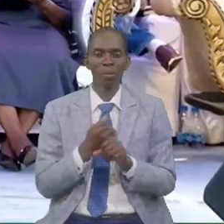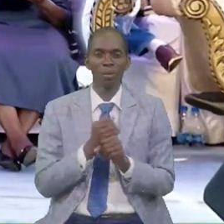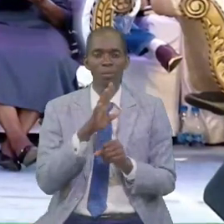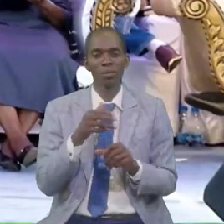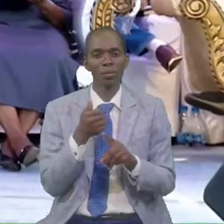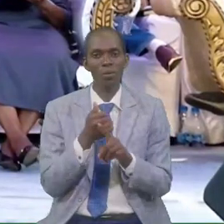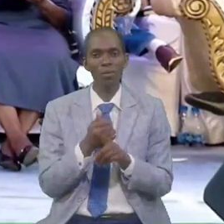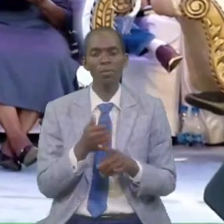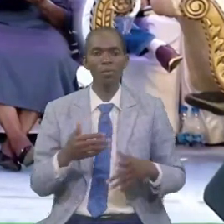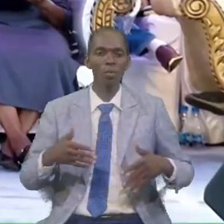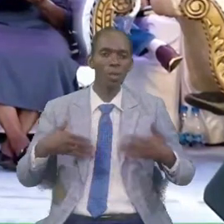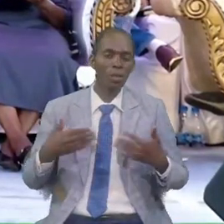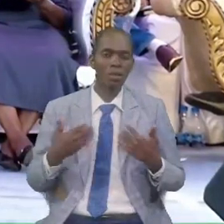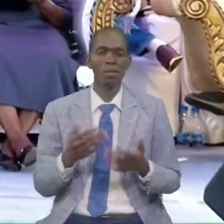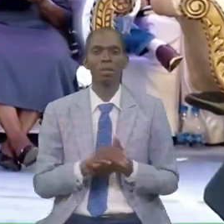Et sois joyeux.